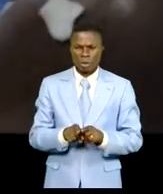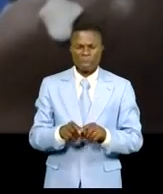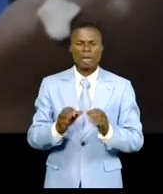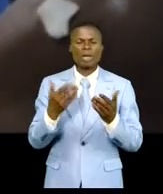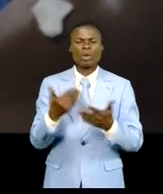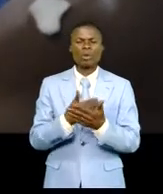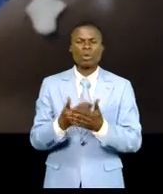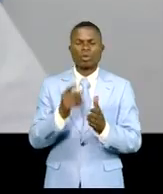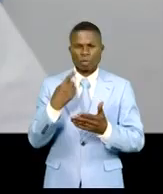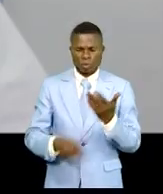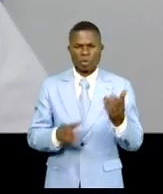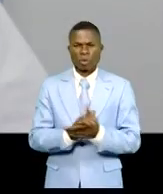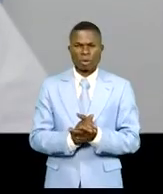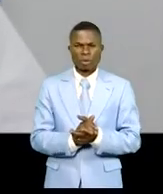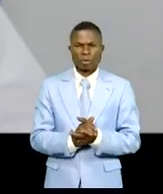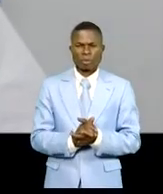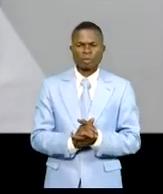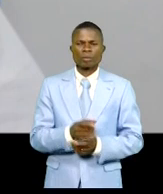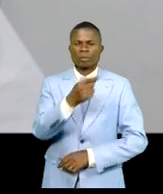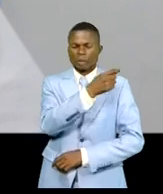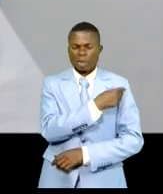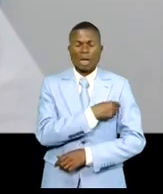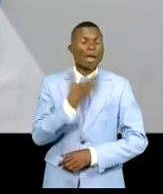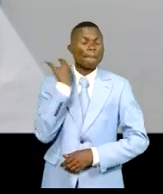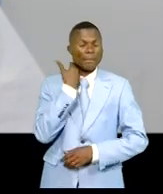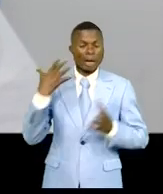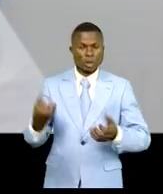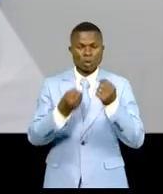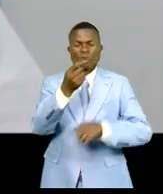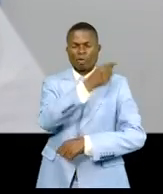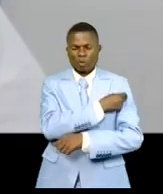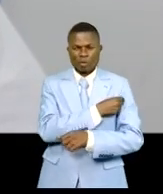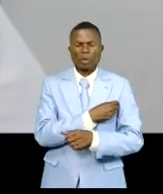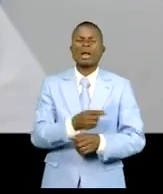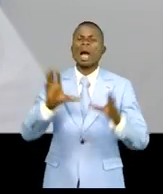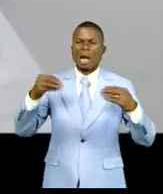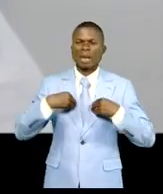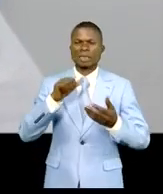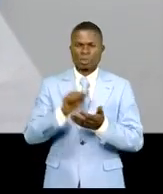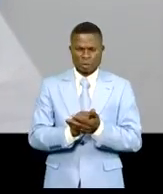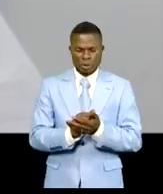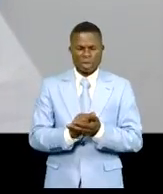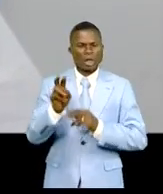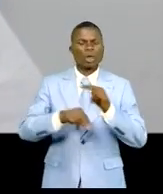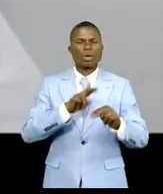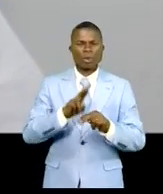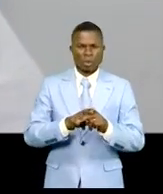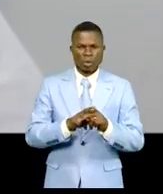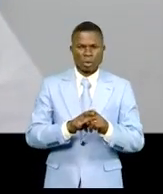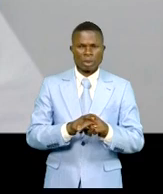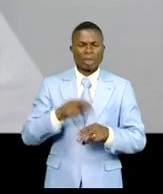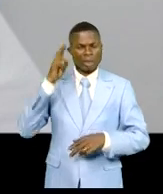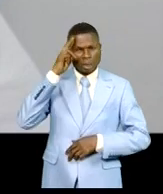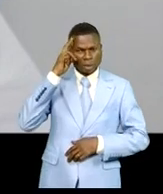peut-être la maladie, mais qu'il y ait un vaccin et qu'on doive le recevoir, ça... C'est tout à fait normal et je pense que